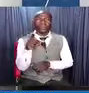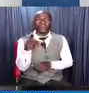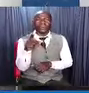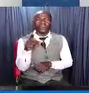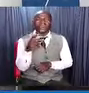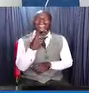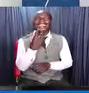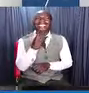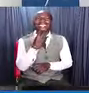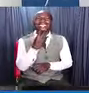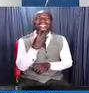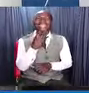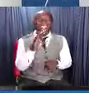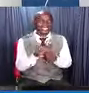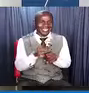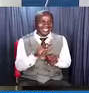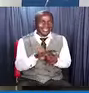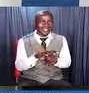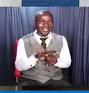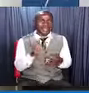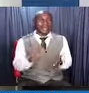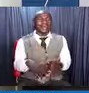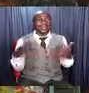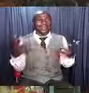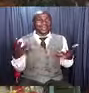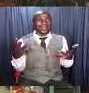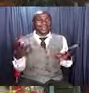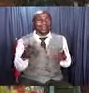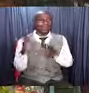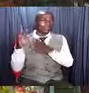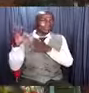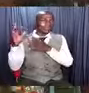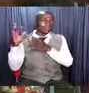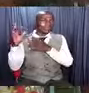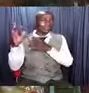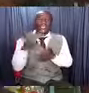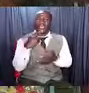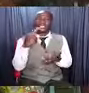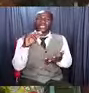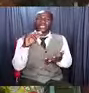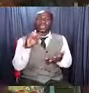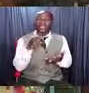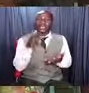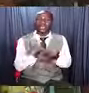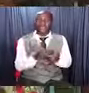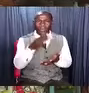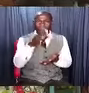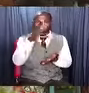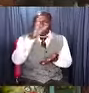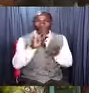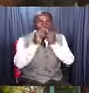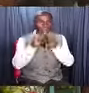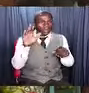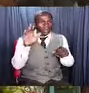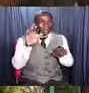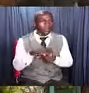it? Hata anacheka he. He is laughing. Hallelujah. Hallelujah. Anasema Mungu akubariki sana